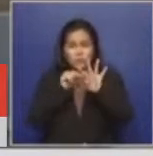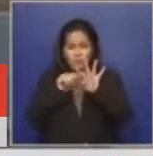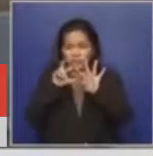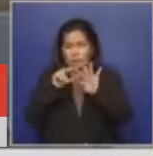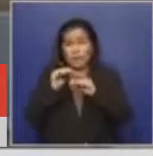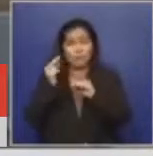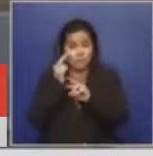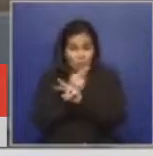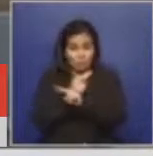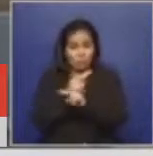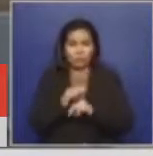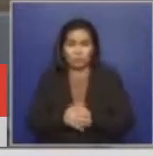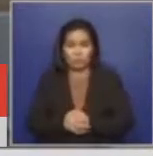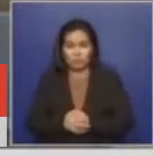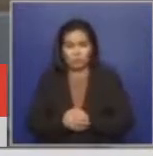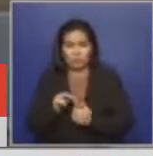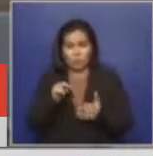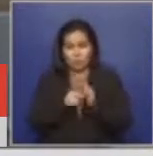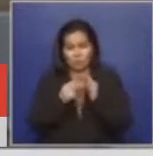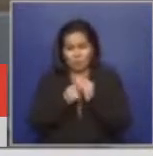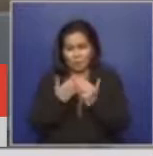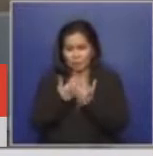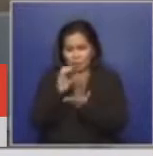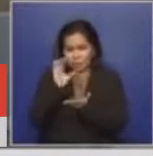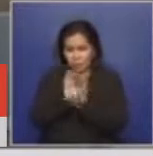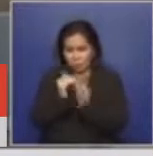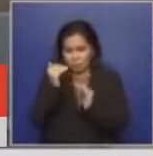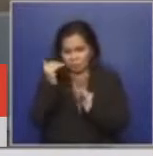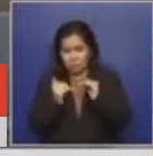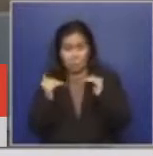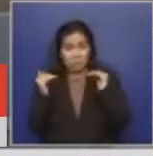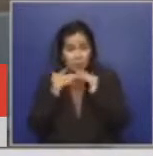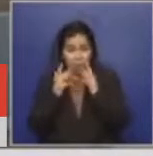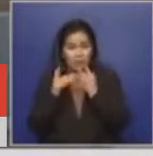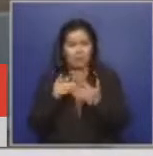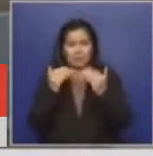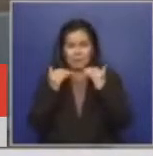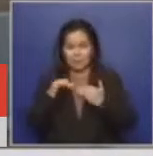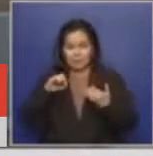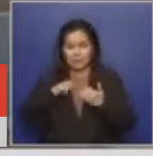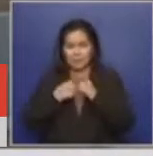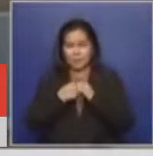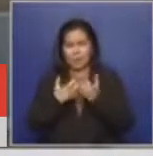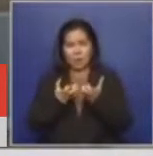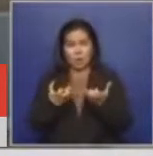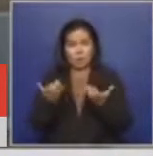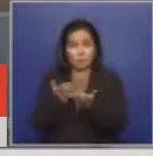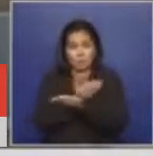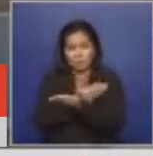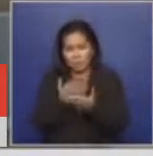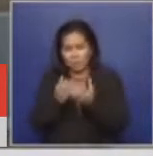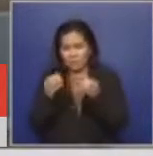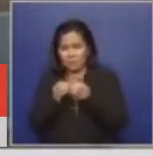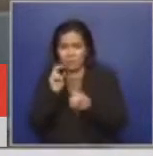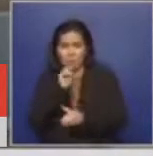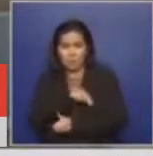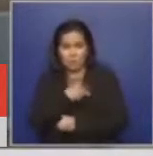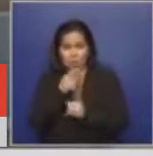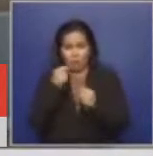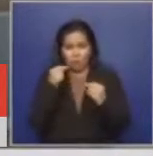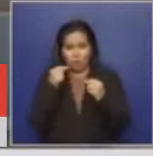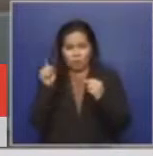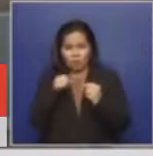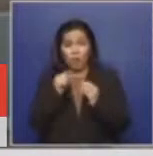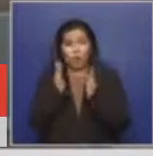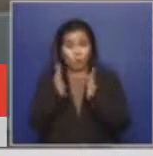ล้วยังมีความเหลื่อมล้ำของการจัดสรรทรัพยากรจำนวนแพทย์ต่อประชากรเขาดูนะครับว่